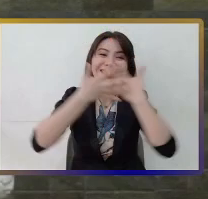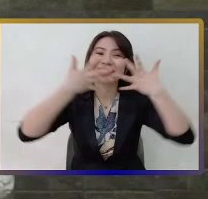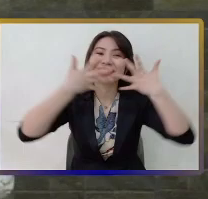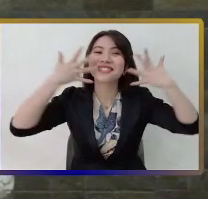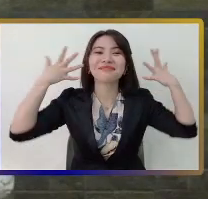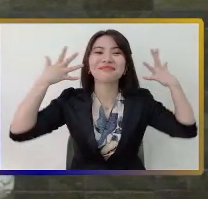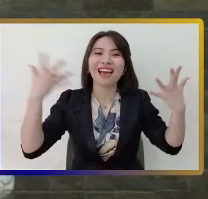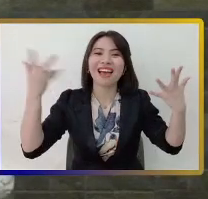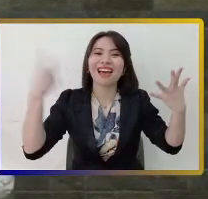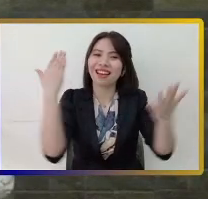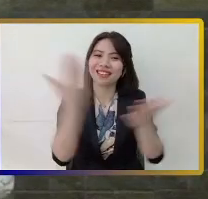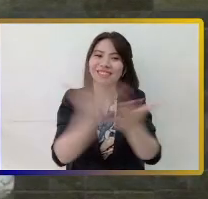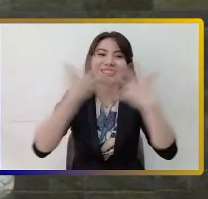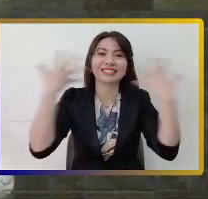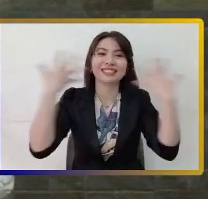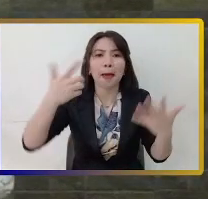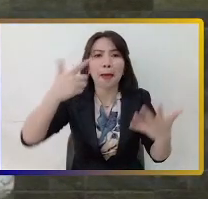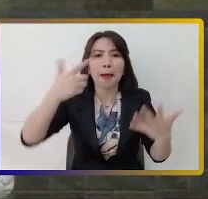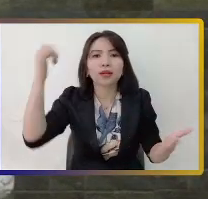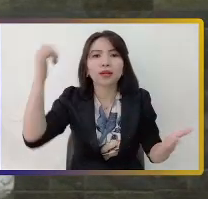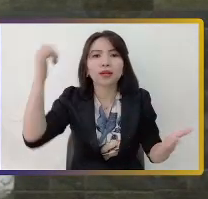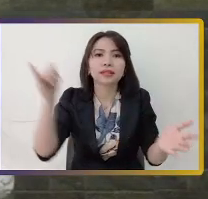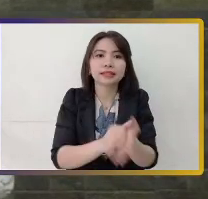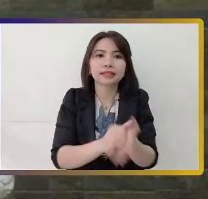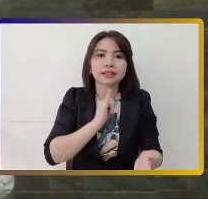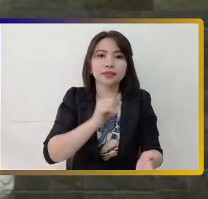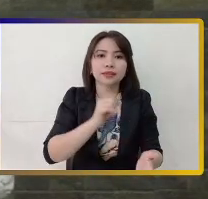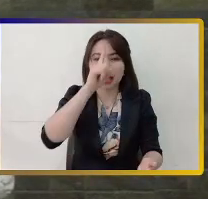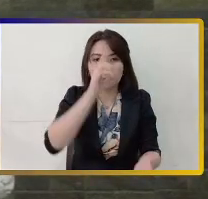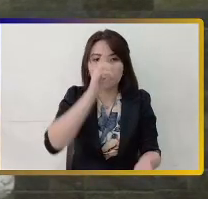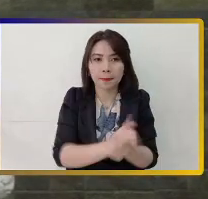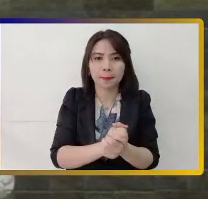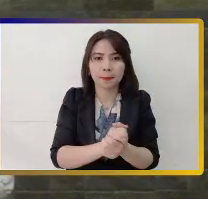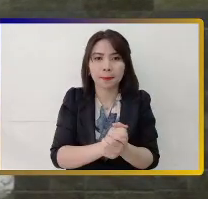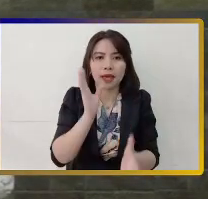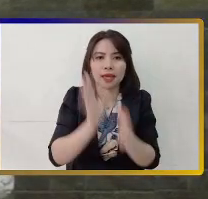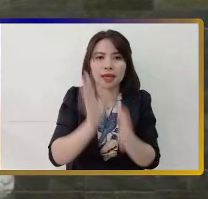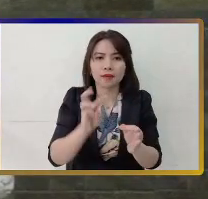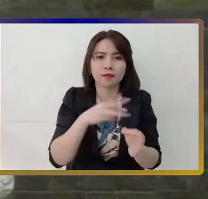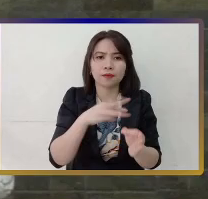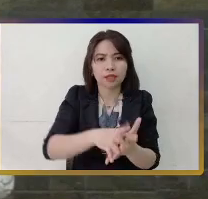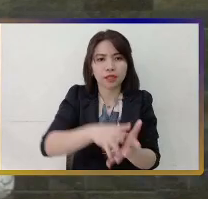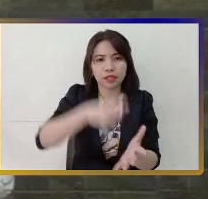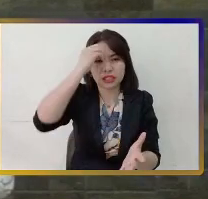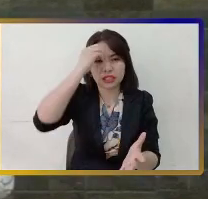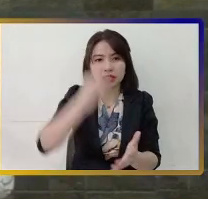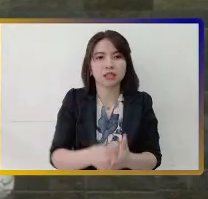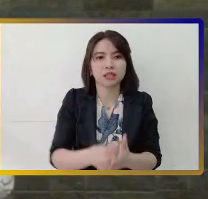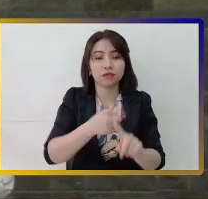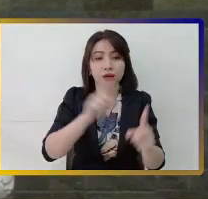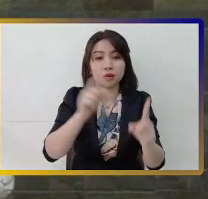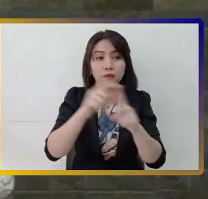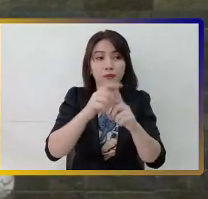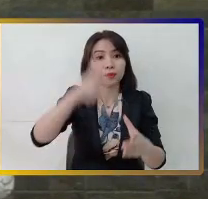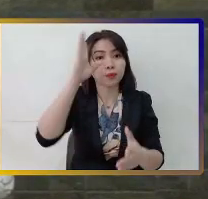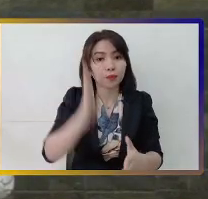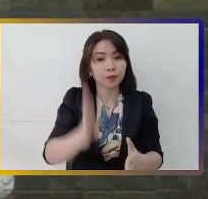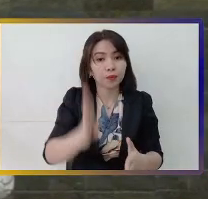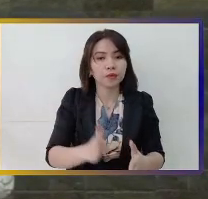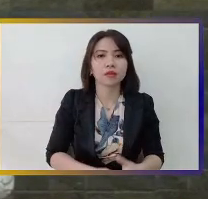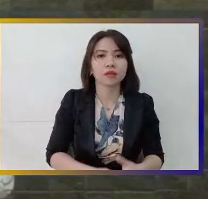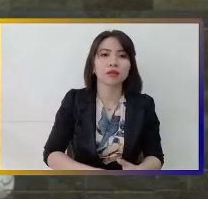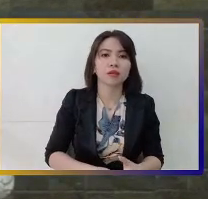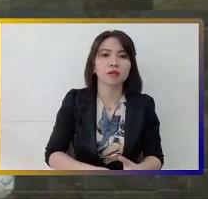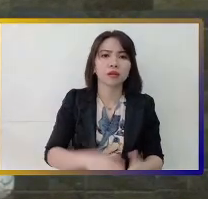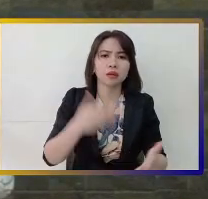because this is what I believe. Kung nakikinig ka ng salita ng Diyos at pagkatapos makinig ng salita ng Diyos, dapat